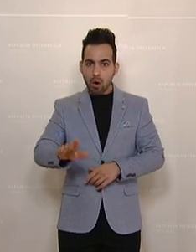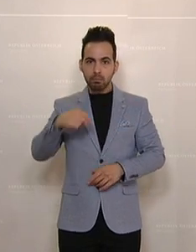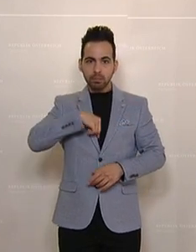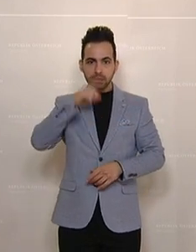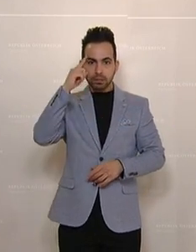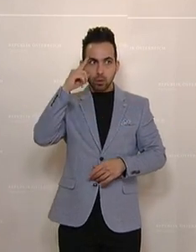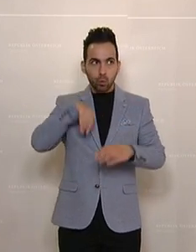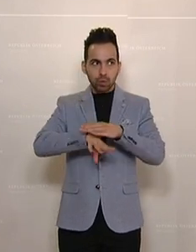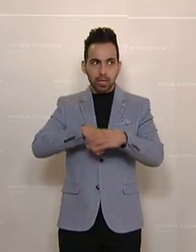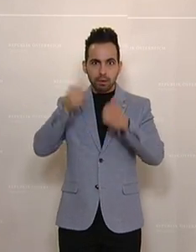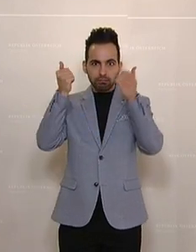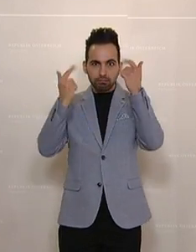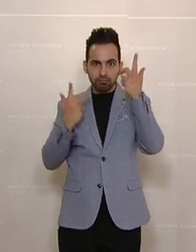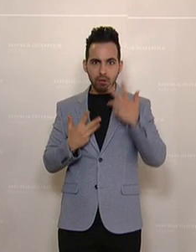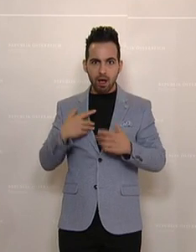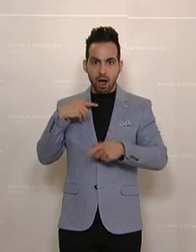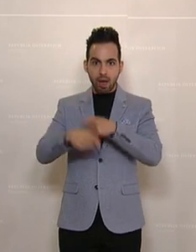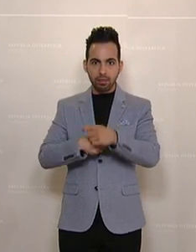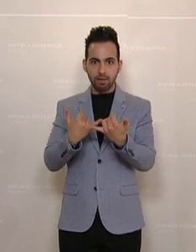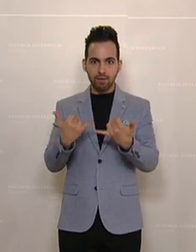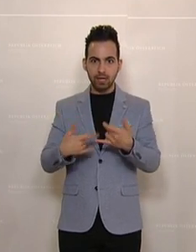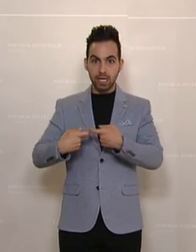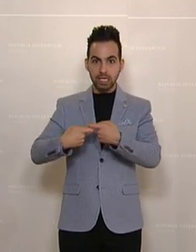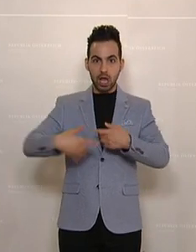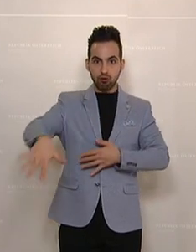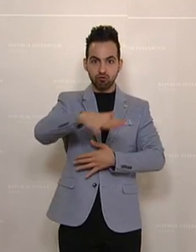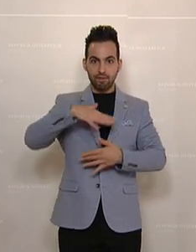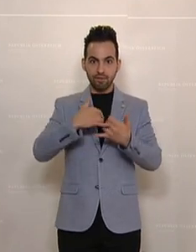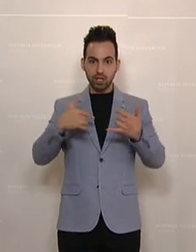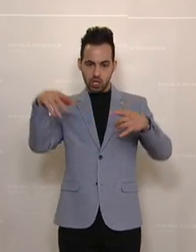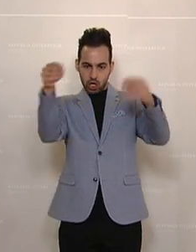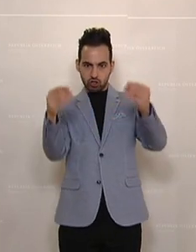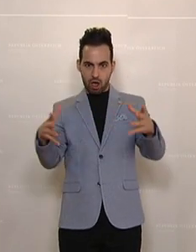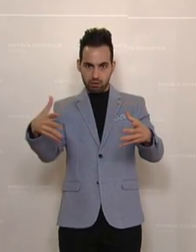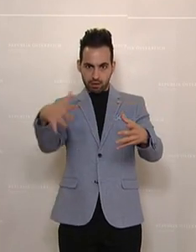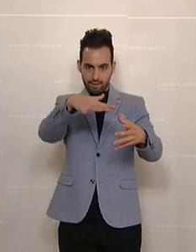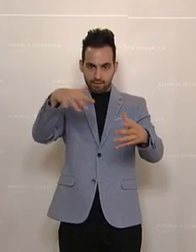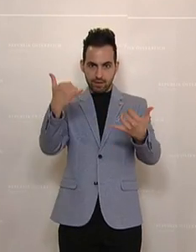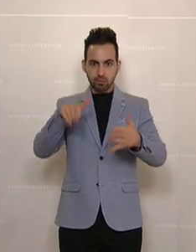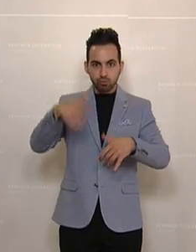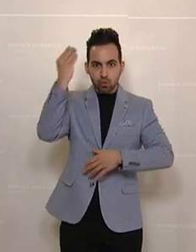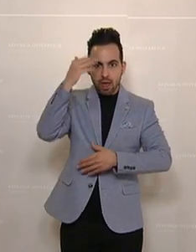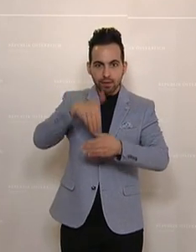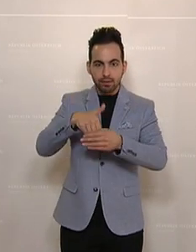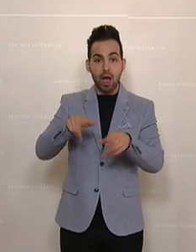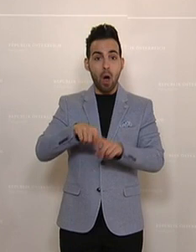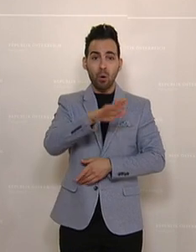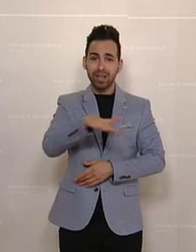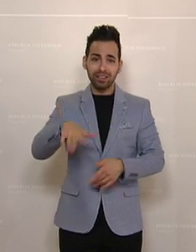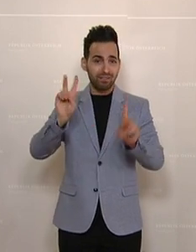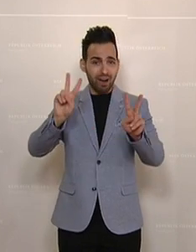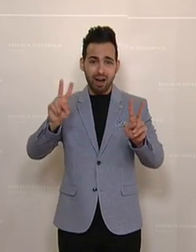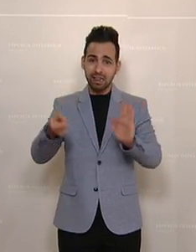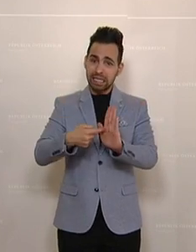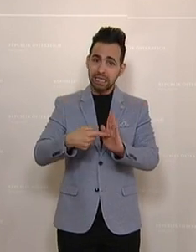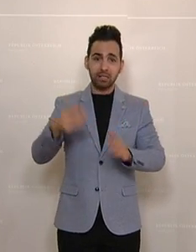unternehmerischem Denken und Handeln im Sinne von, wie gestalten wir denn unsere Gesellschaft? Und natürlich müssen wir den Kindern, und das ist so dringend